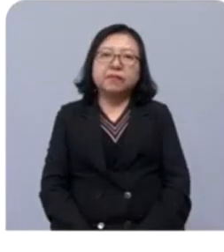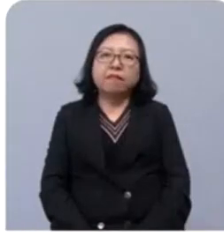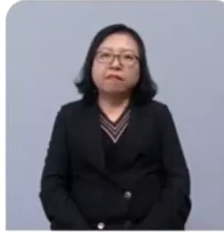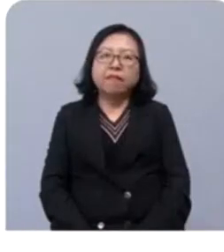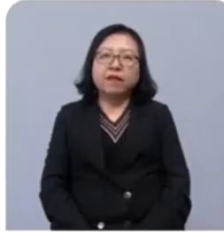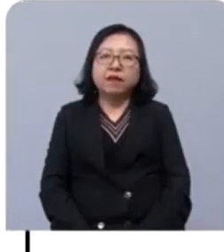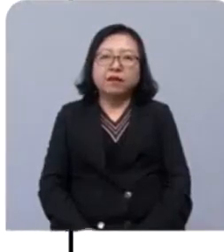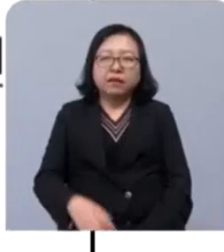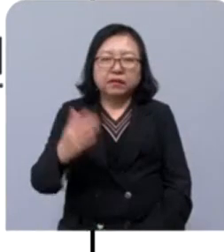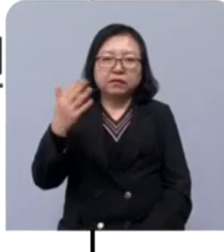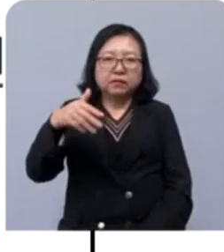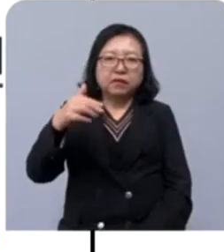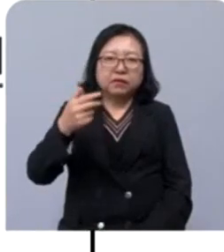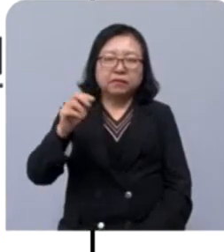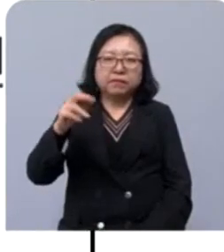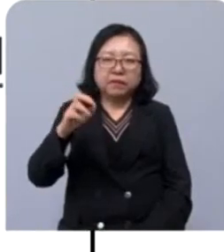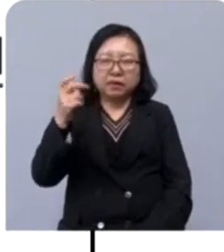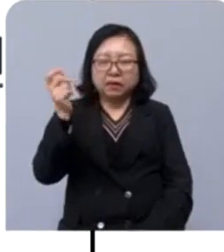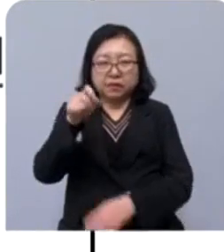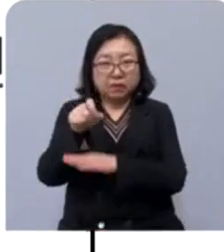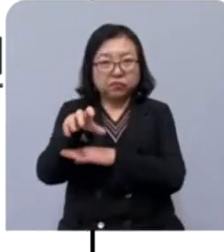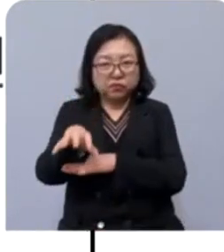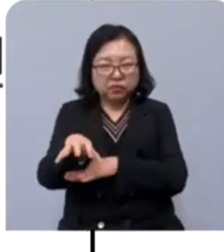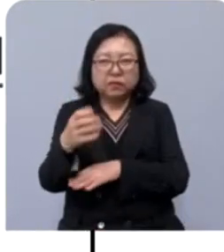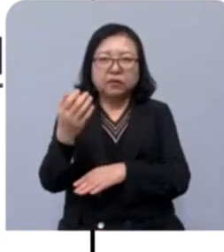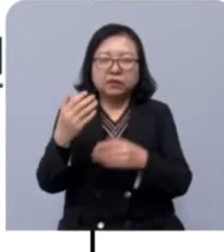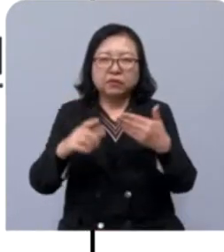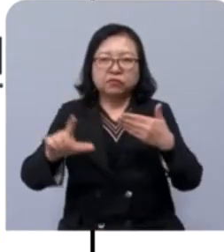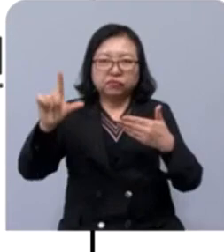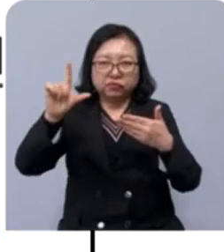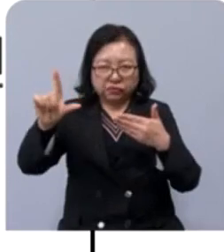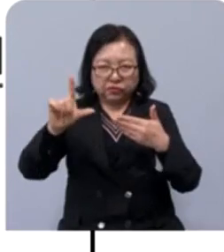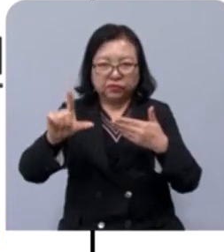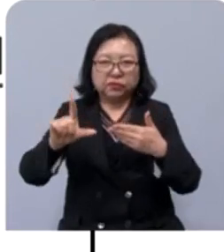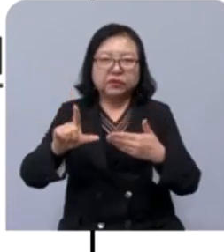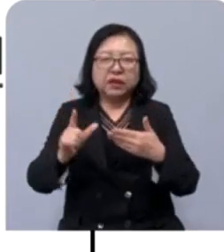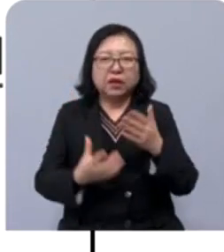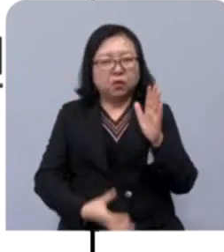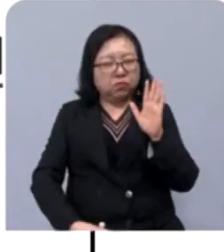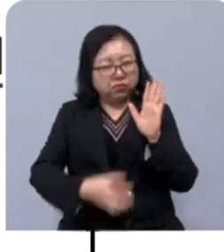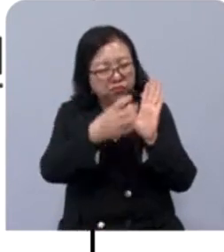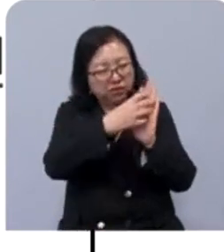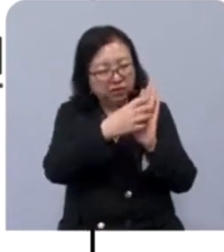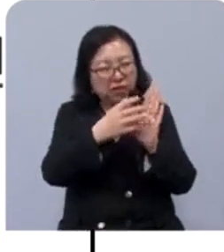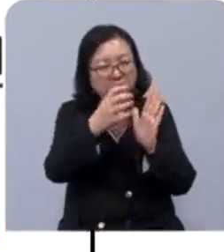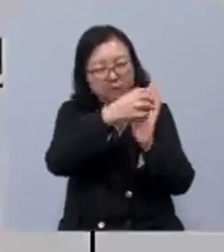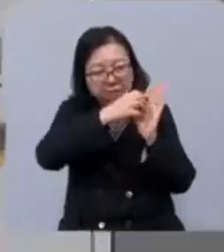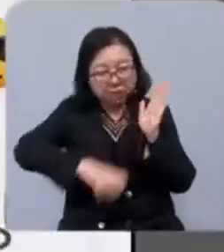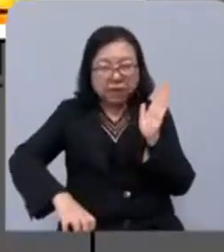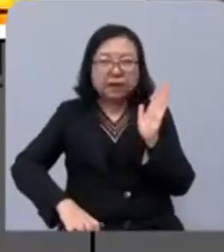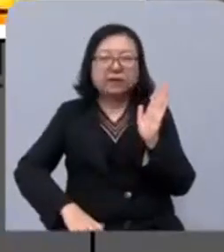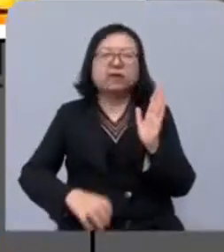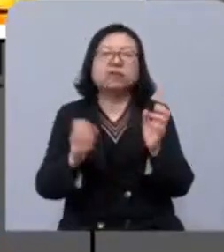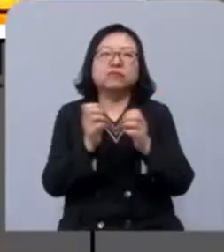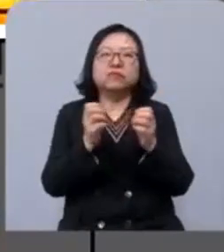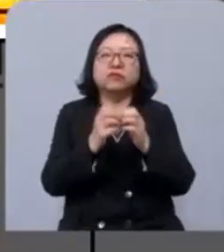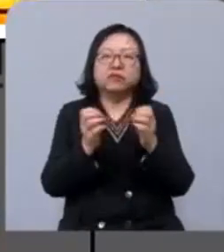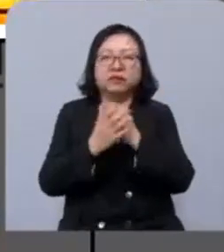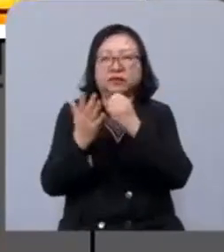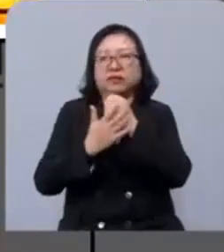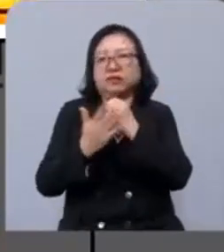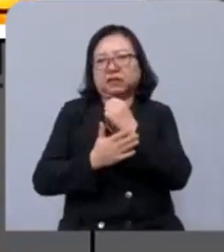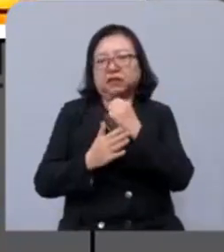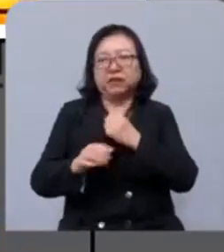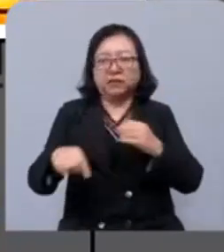청남대 관리 사업 수가 지난 9일 SNS 올렸다 삭제한 글과 사진입니다 청남대에서